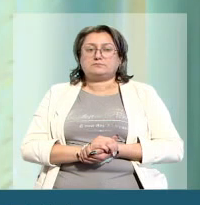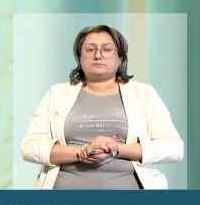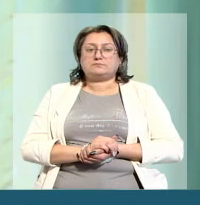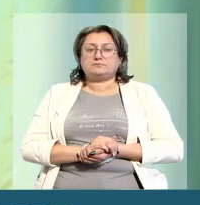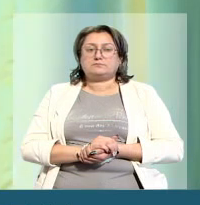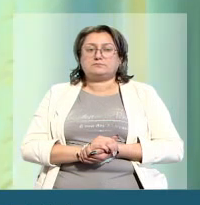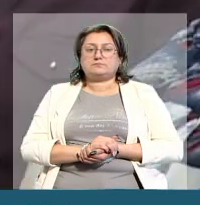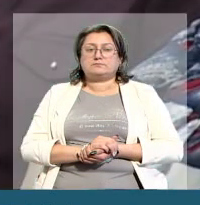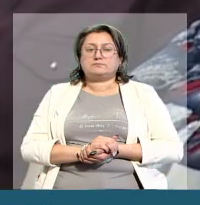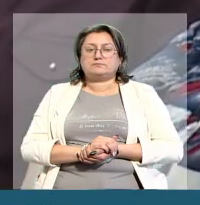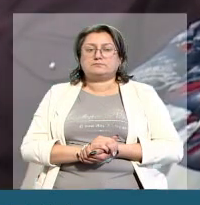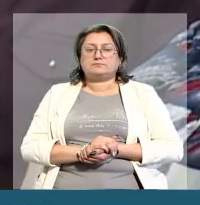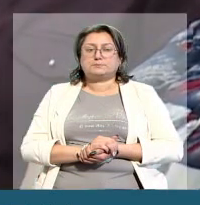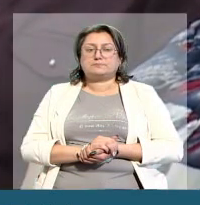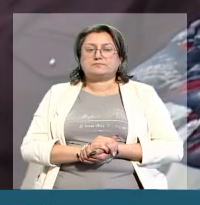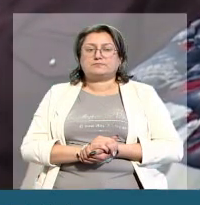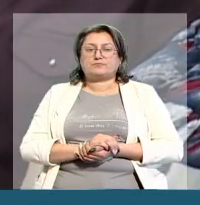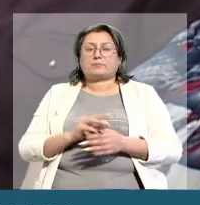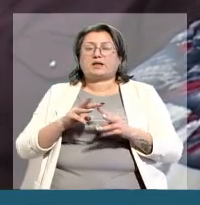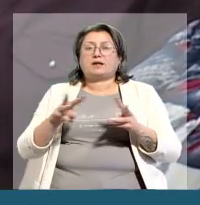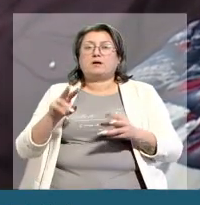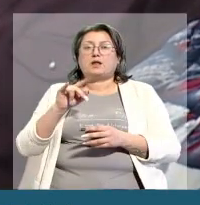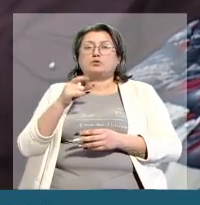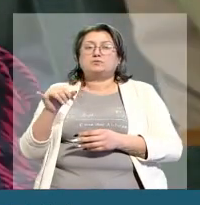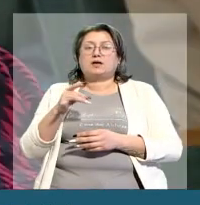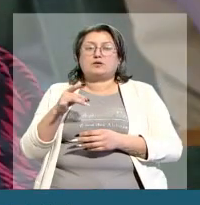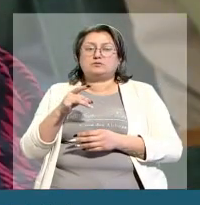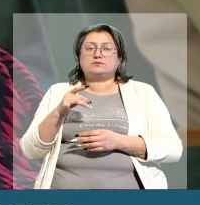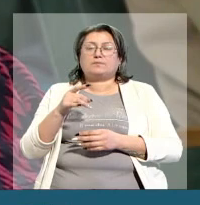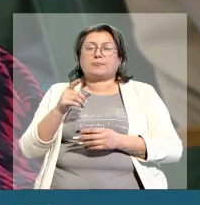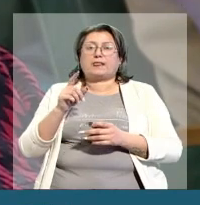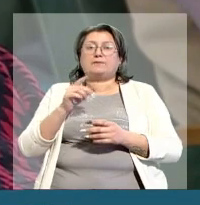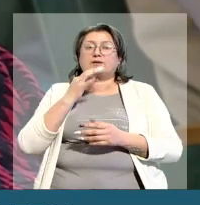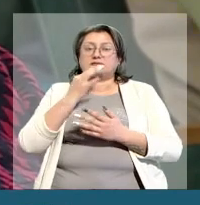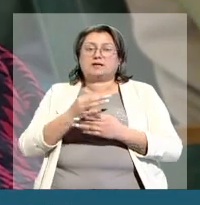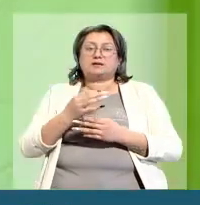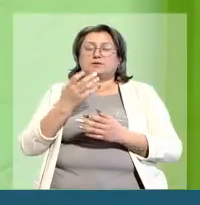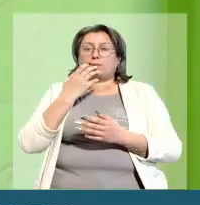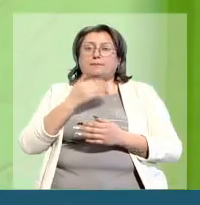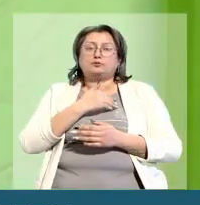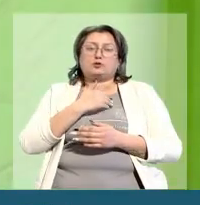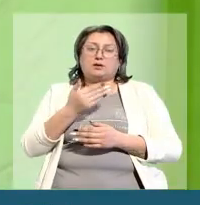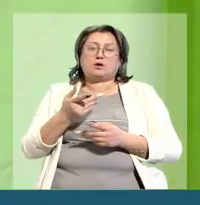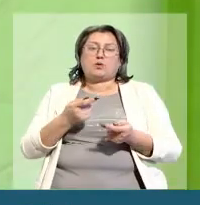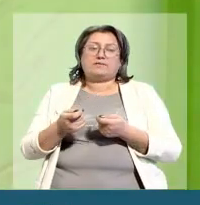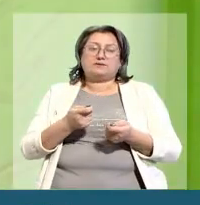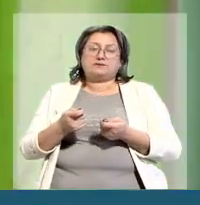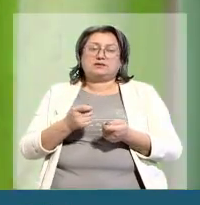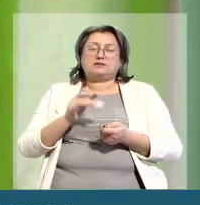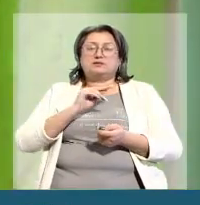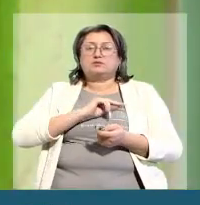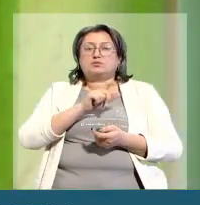тілеймін. Мереке құтты болсын, ағайын. Науырзым ауданының әкімі Мәди Ихтиляпов та кәсіпорын басшысы мен қызметкерлеріне жылы лебізін